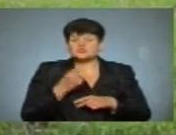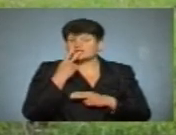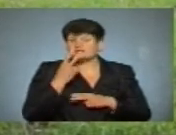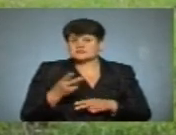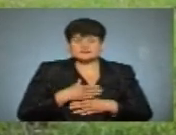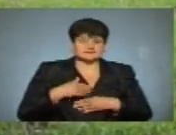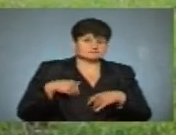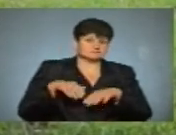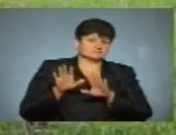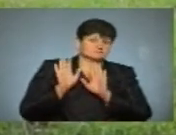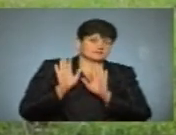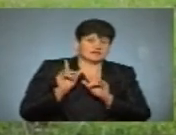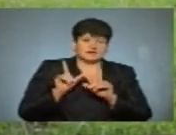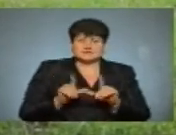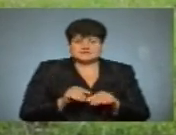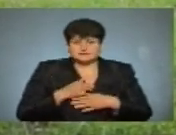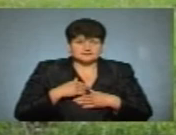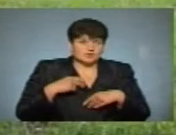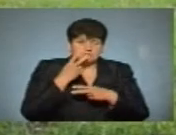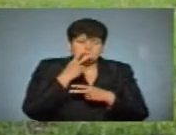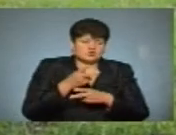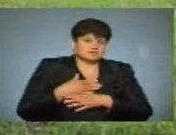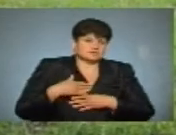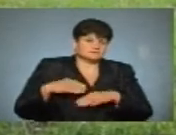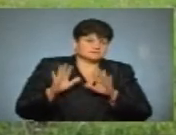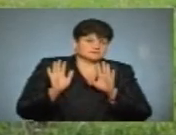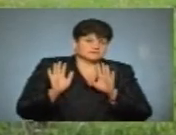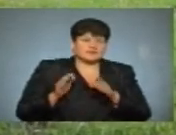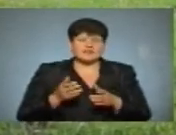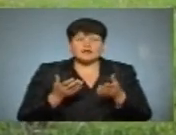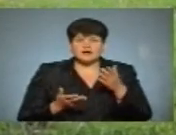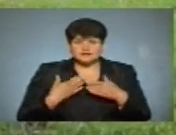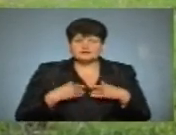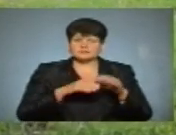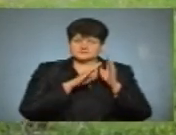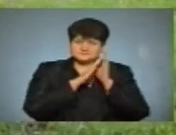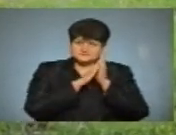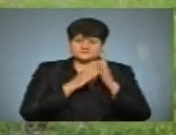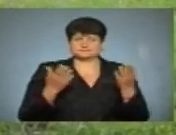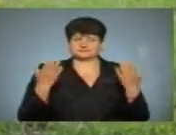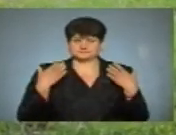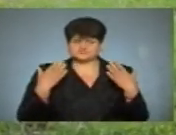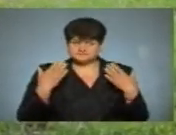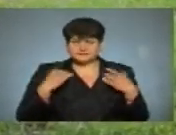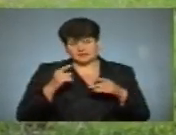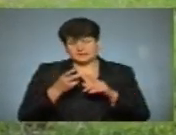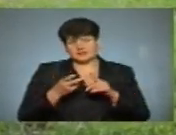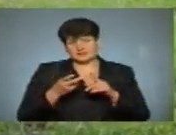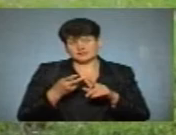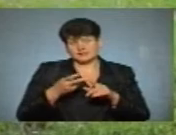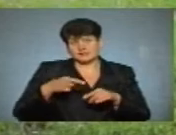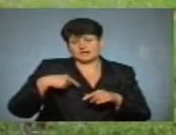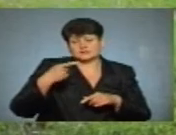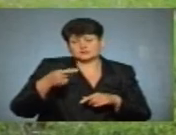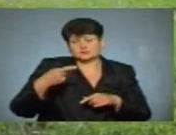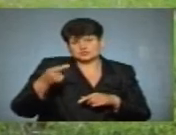і взагалі на ньому не буду їздити, і не хочу взагалі його бачити. Але відіспалася, відпочила і потім на другий, десь